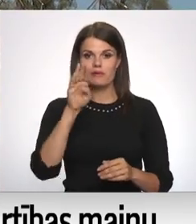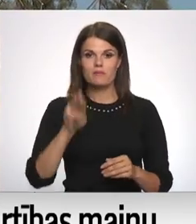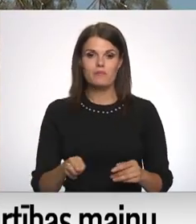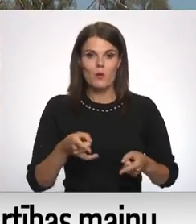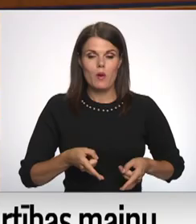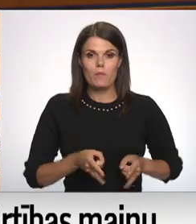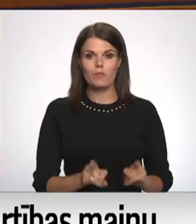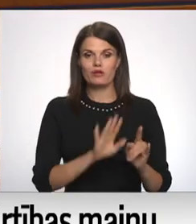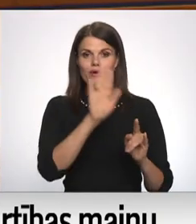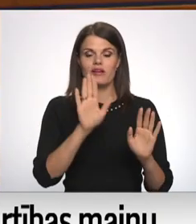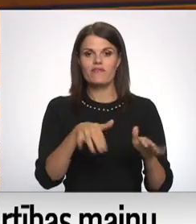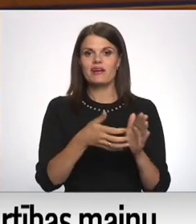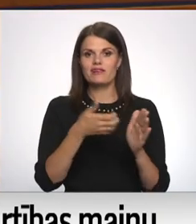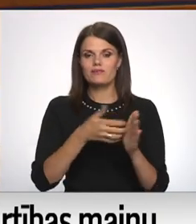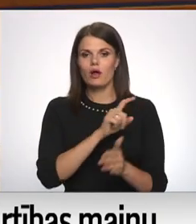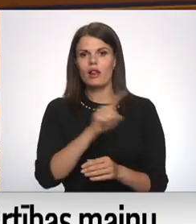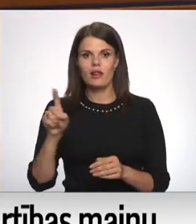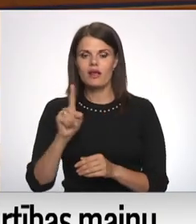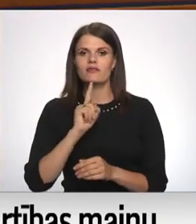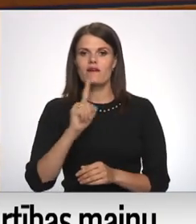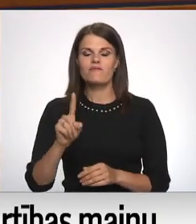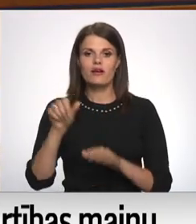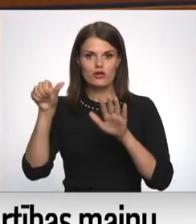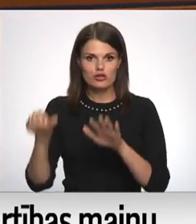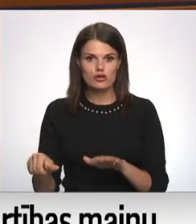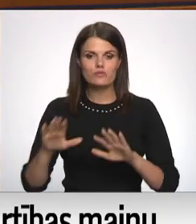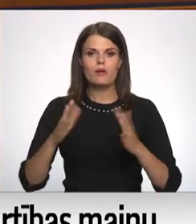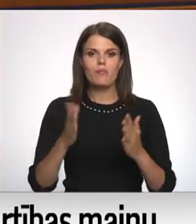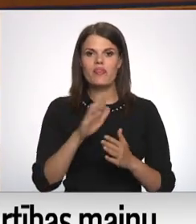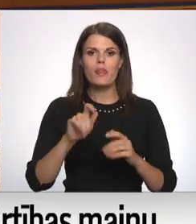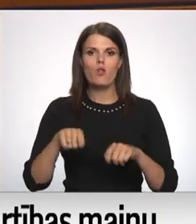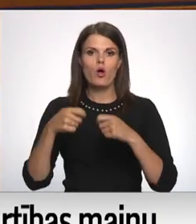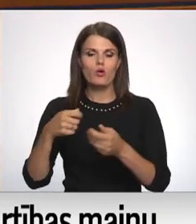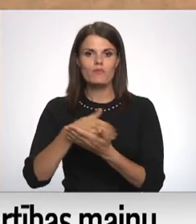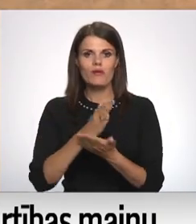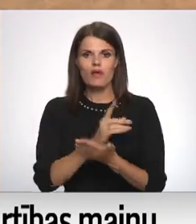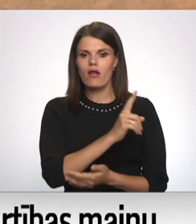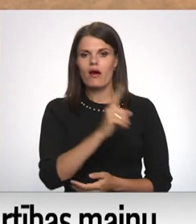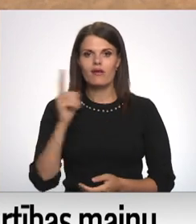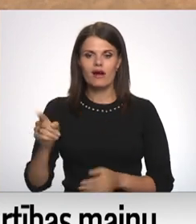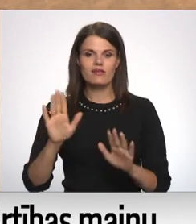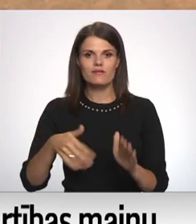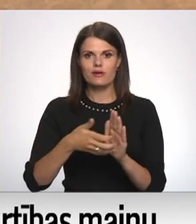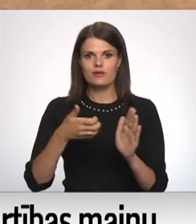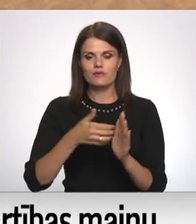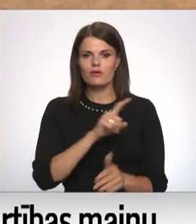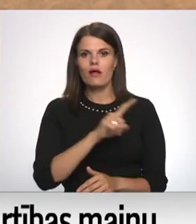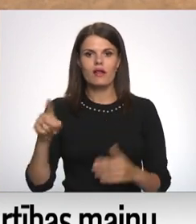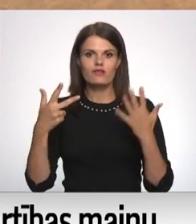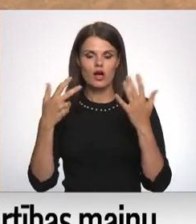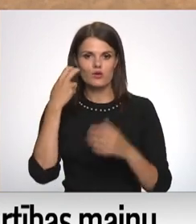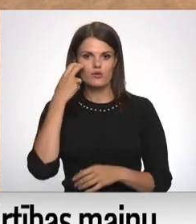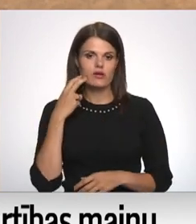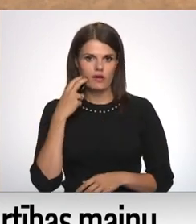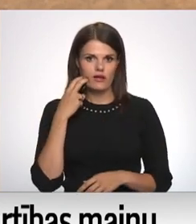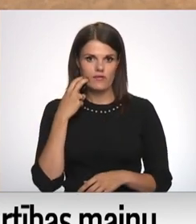bērna piedzimšanas dienas varēs izmantot līdz bērna 1,5 gadu vecumam, bet nenododamo daļu katrs no vecākiem varēs izmantot līdz bērna 8 gadu